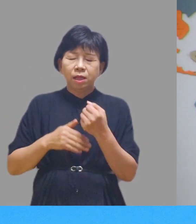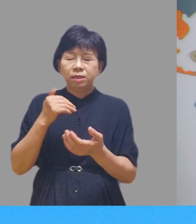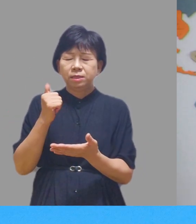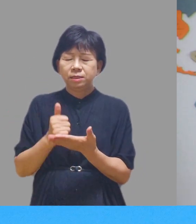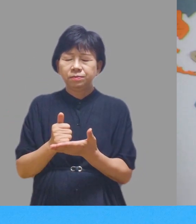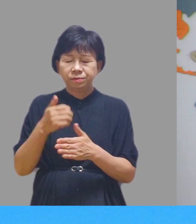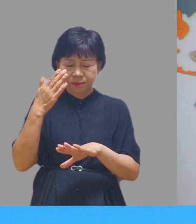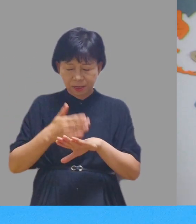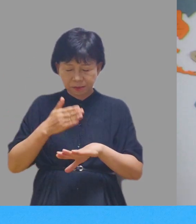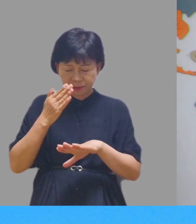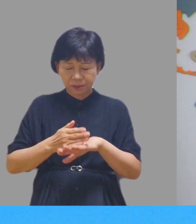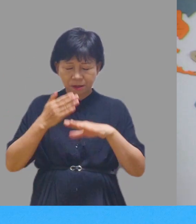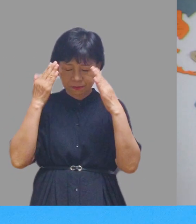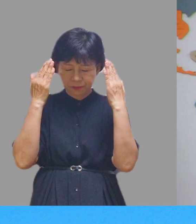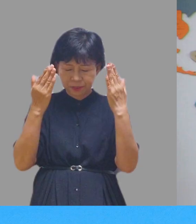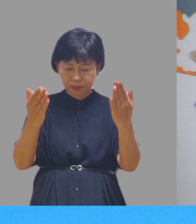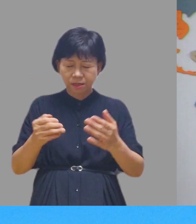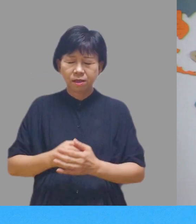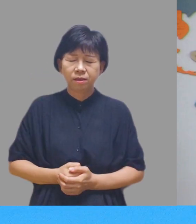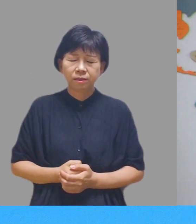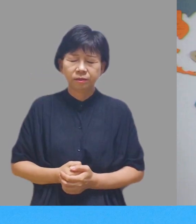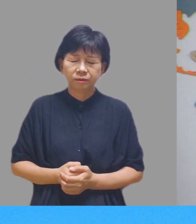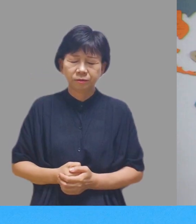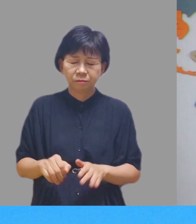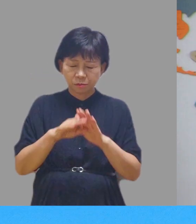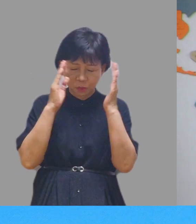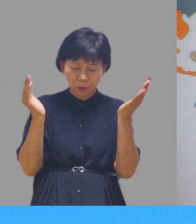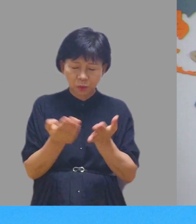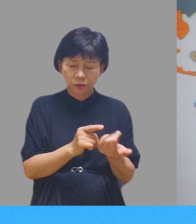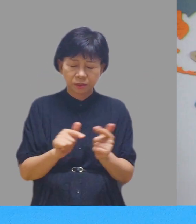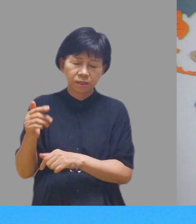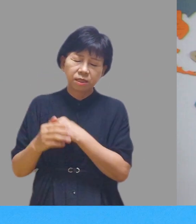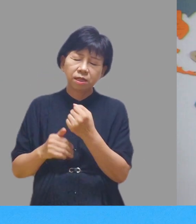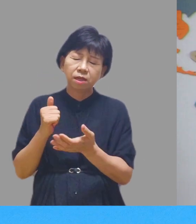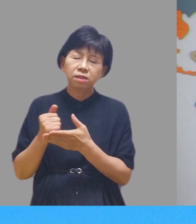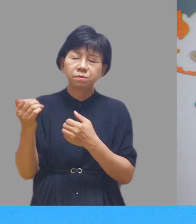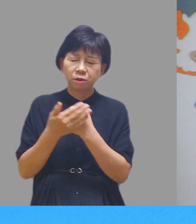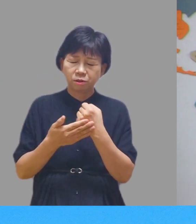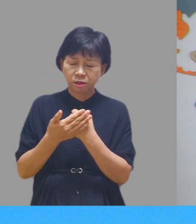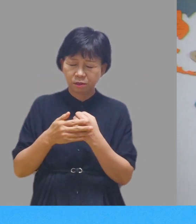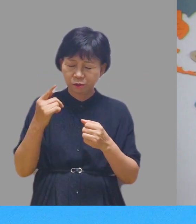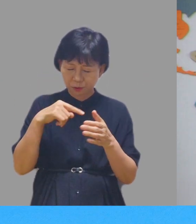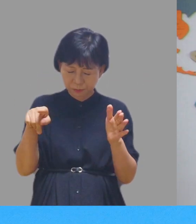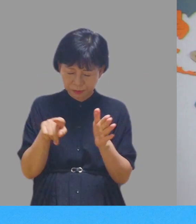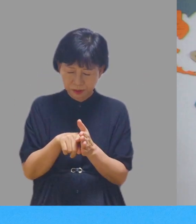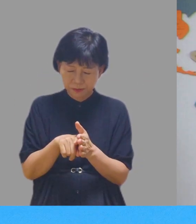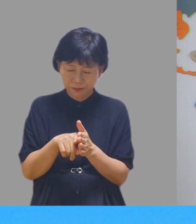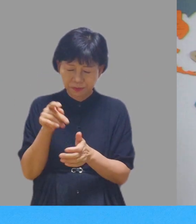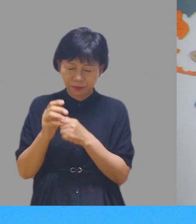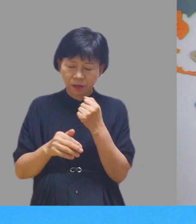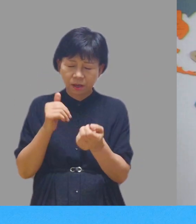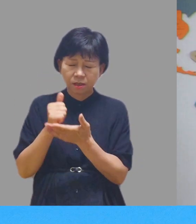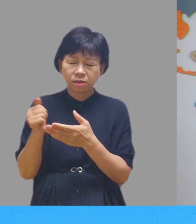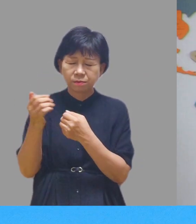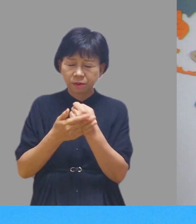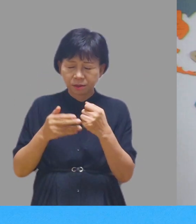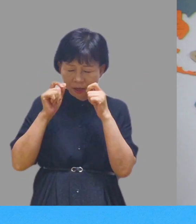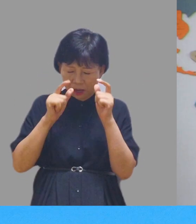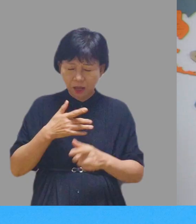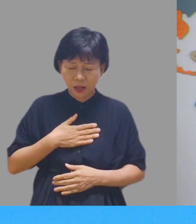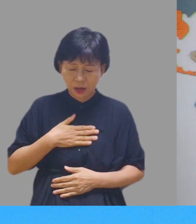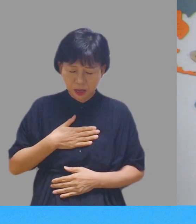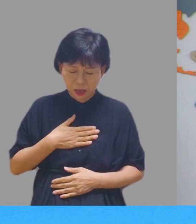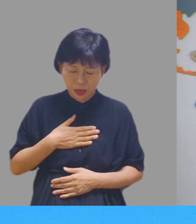하나님, 감사합니다. 모든 것이 하나님의 은혜인 줄 믿습니다. 하나님의 은혜를